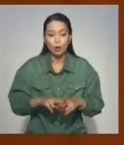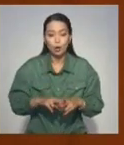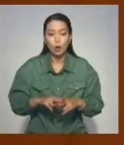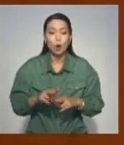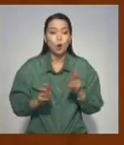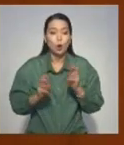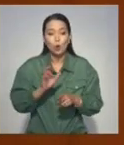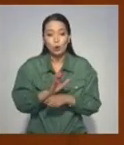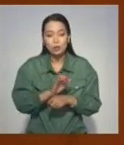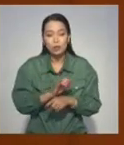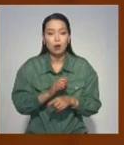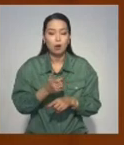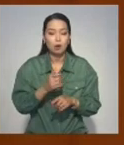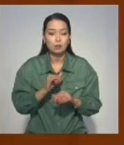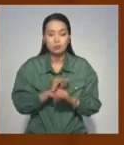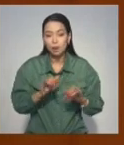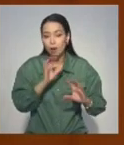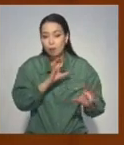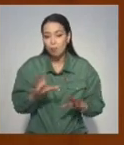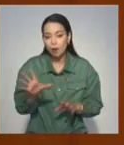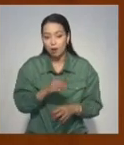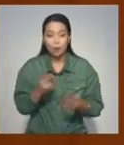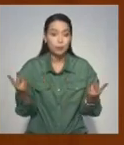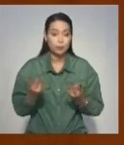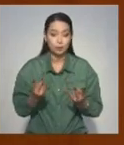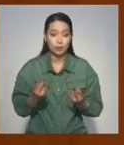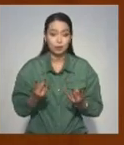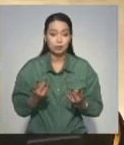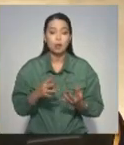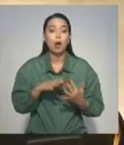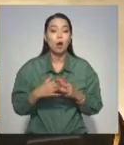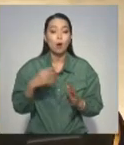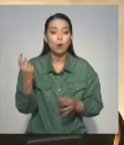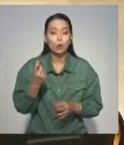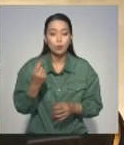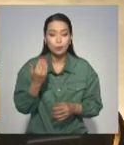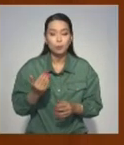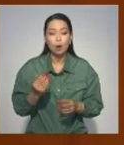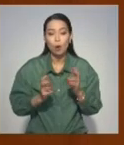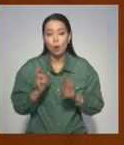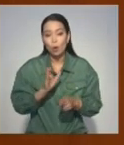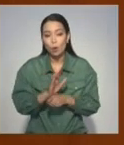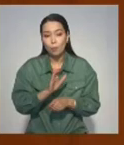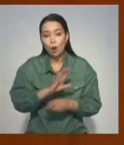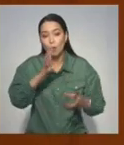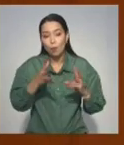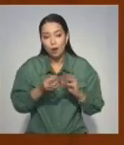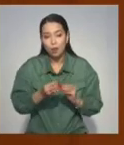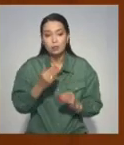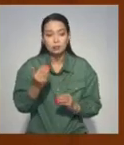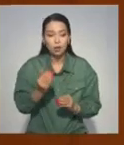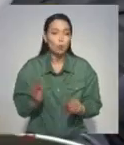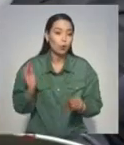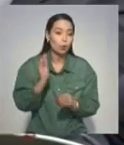өнімдерімізбен барынша қамтамасыз ету қажет. Сондай-ақ ауыл шаруашылығы өнімдерінің көлемін және оның